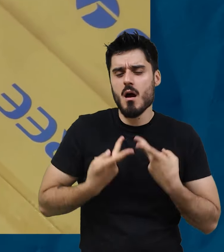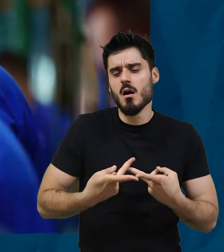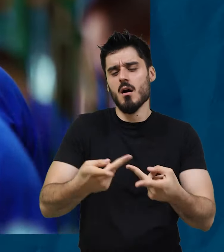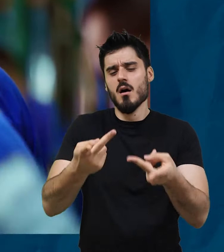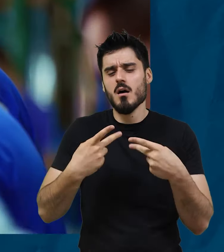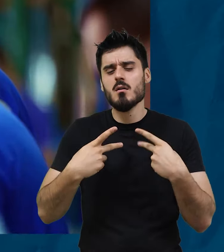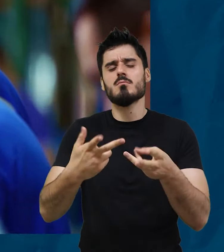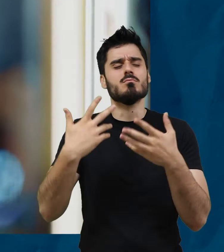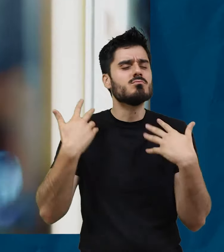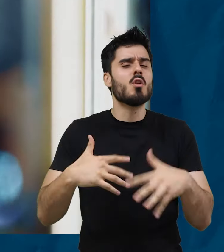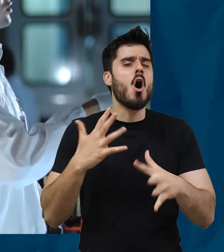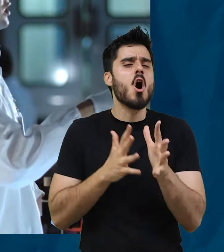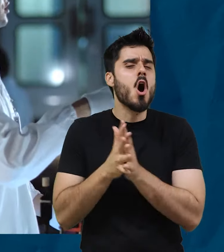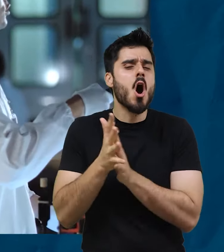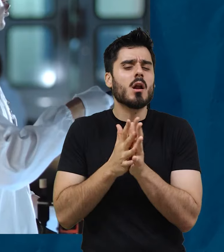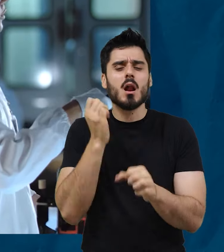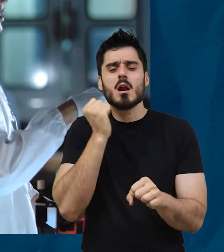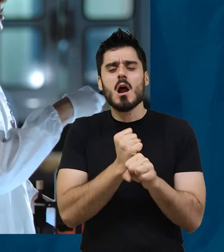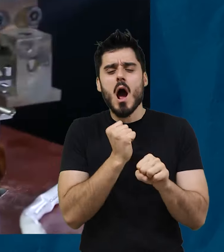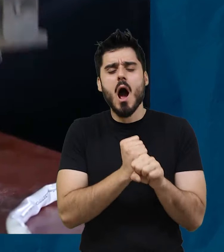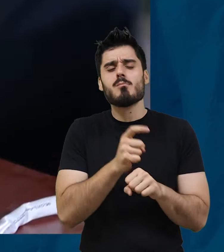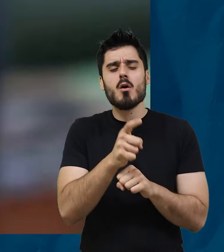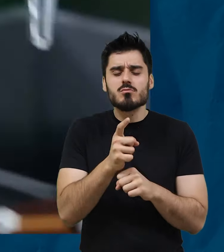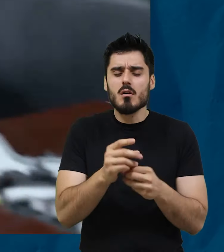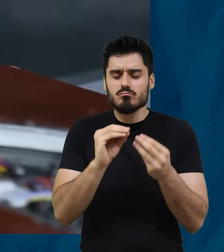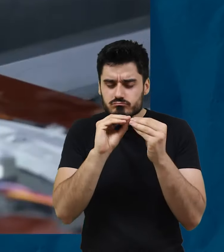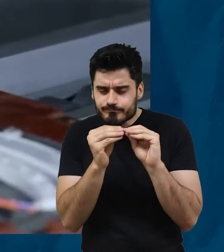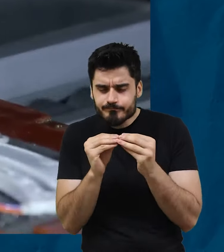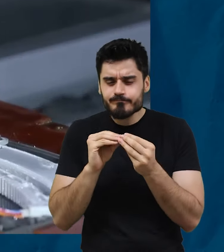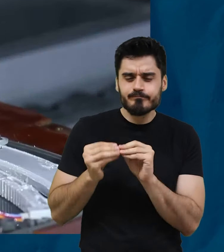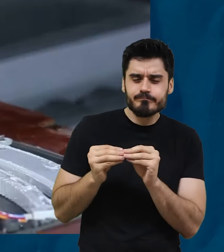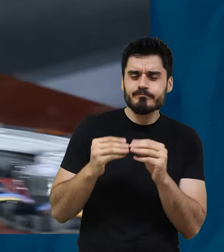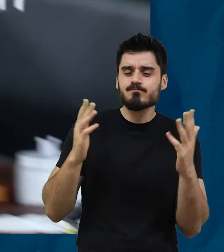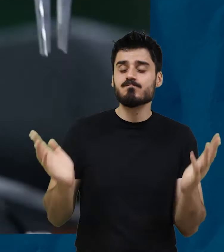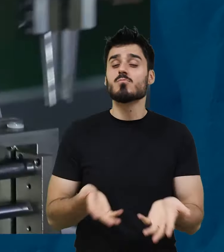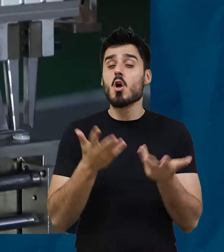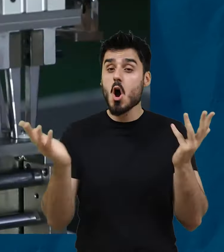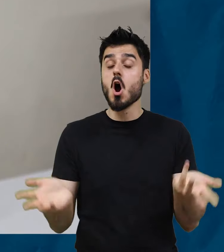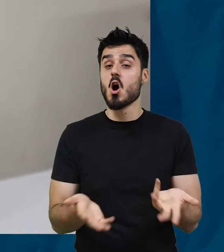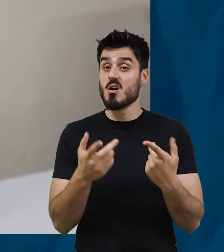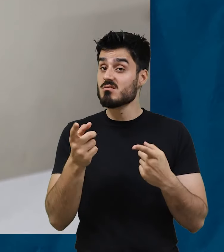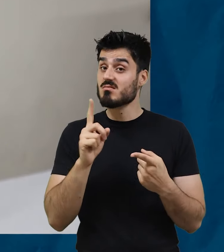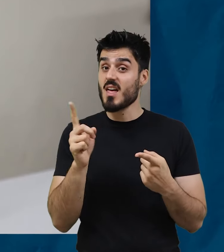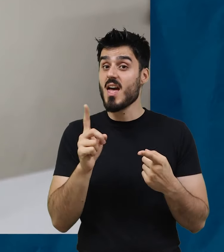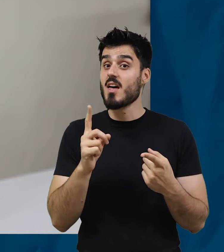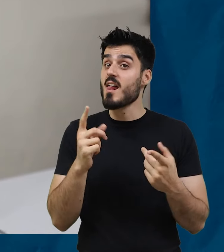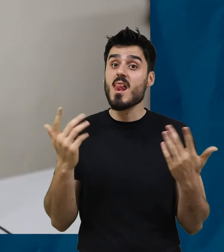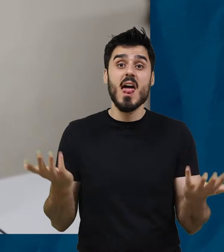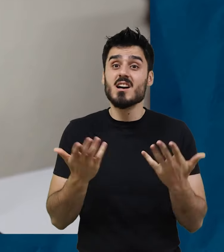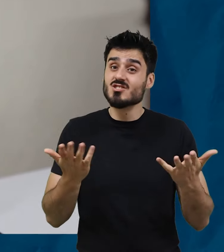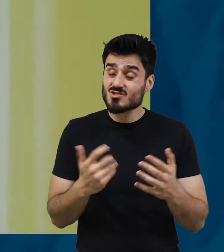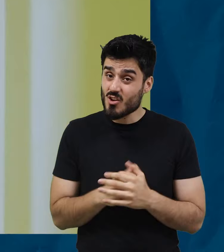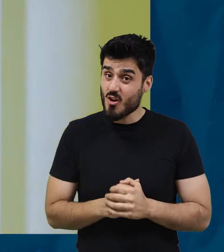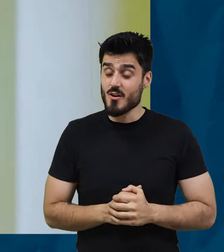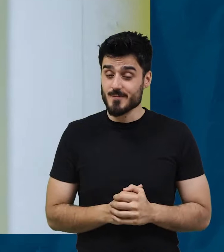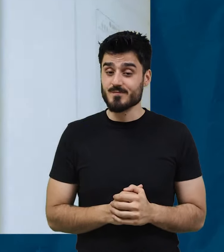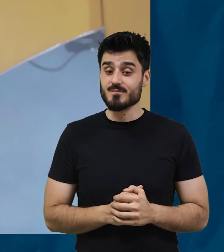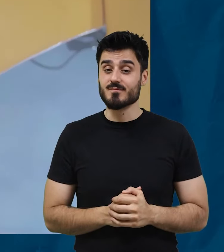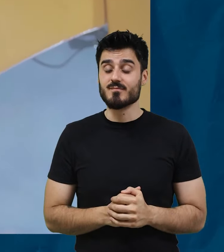Представете си само колко труд, иновативна мисъл и технологии са инкорпорирани в това да можете лесно и удобно да